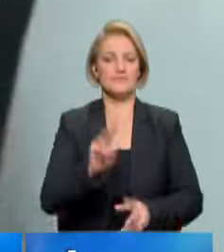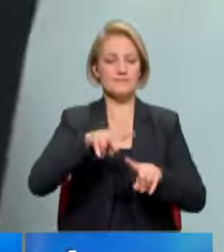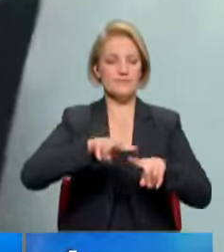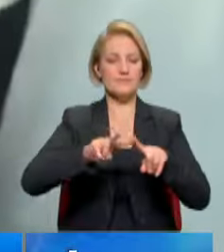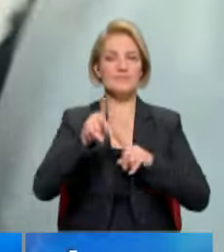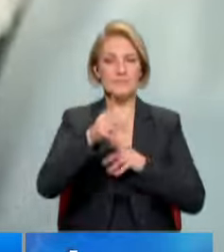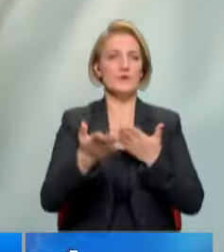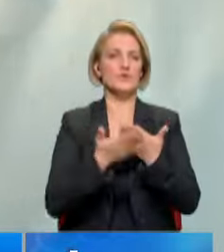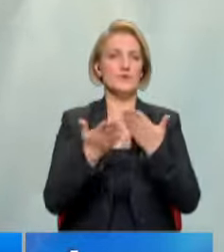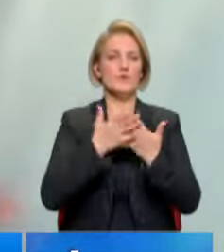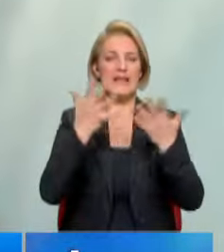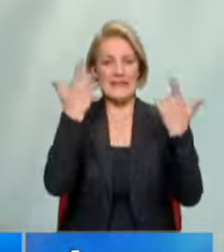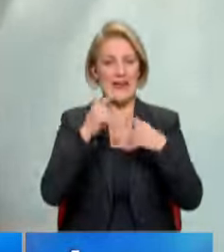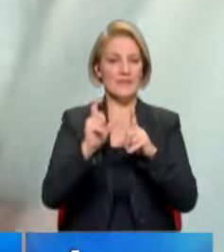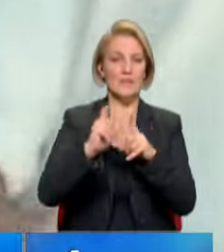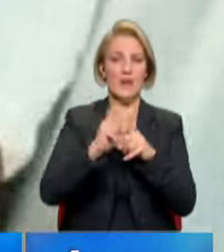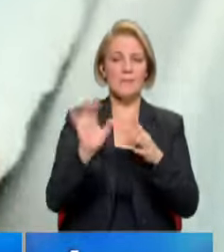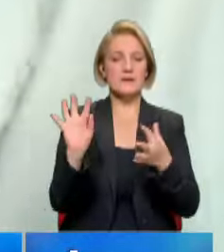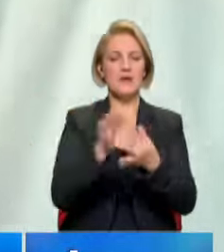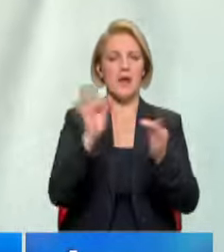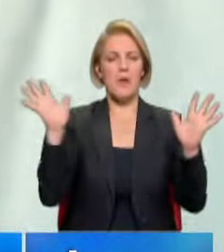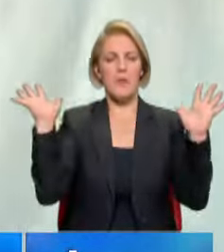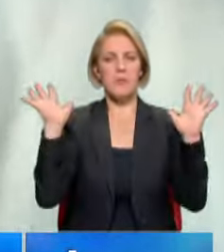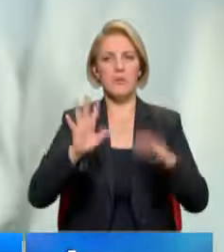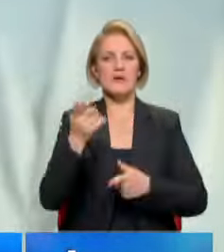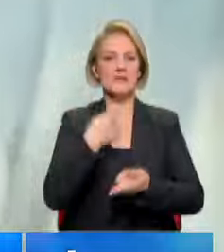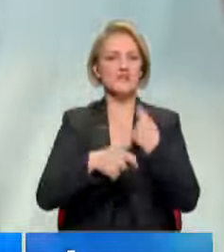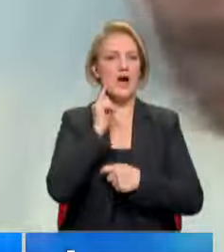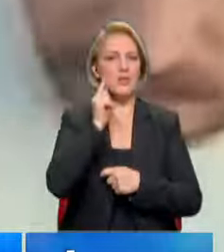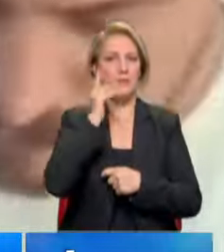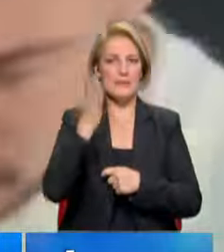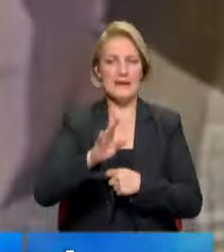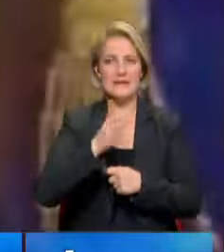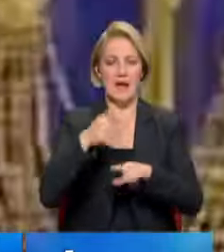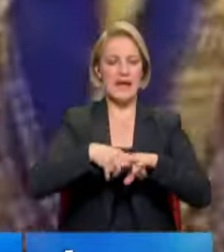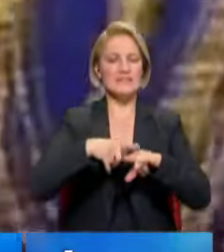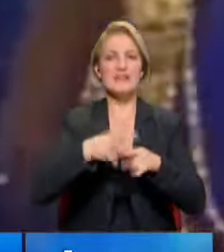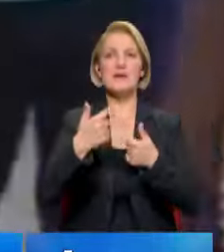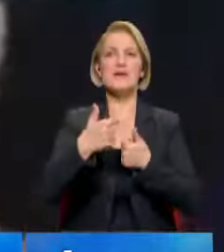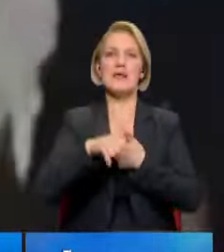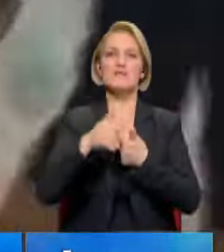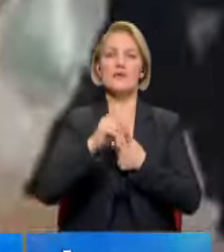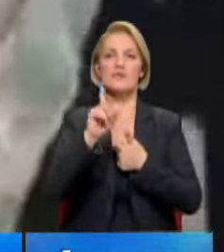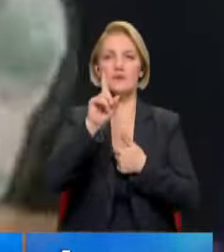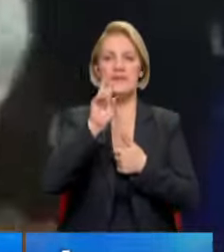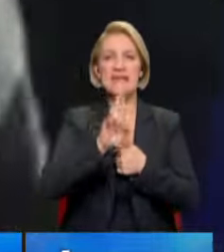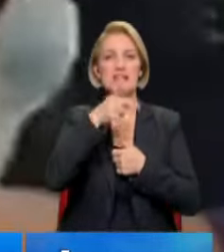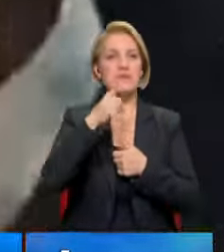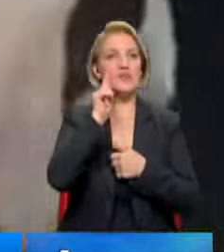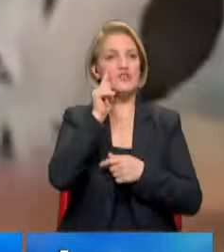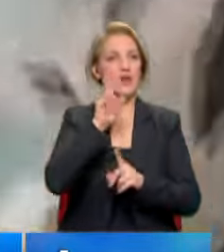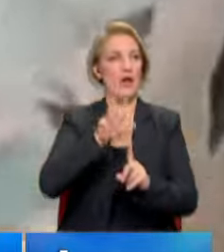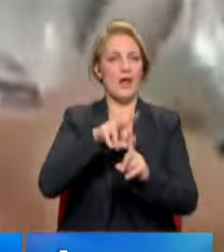Van'daki aşiret düğününde gelinle damada takı yağdı. İş adamı Üzeyir Tekçe ile Hasret Bilici çiftinin düğününe tam 7 bin kişi